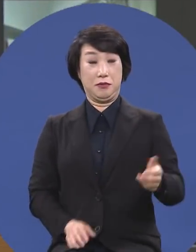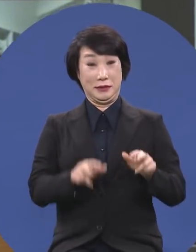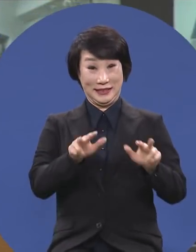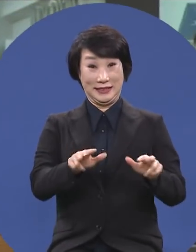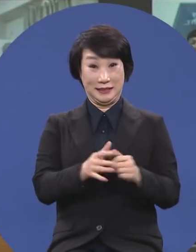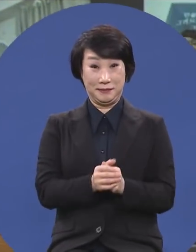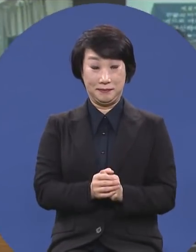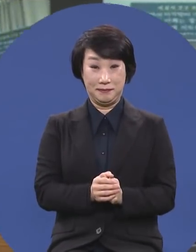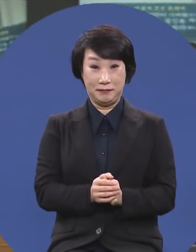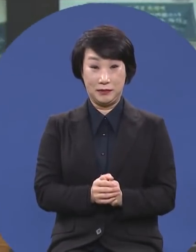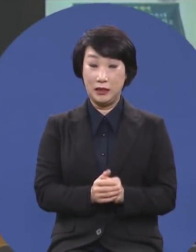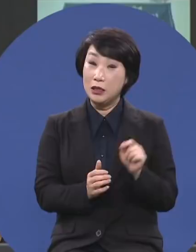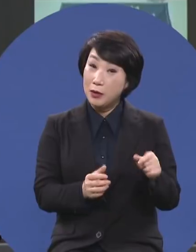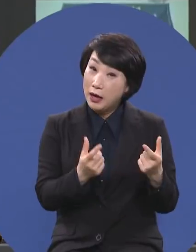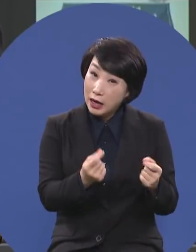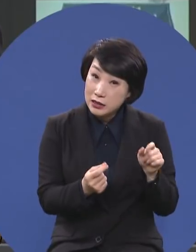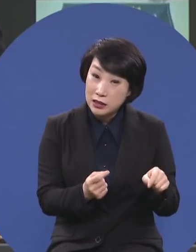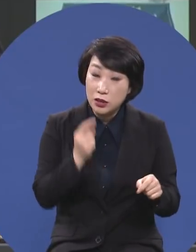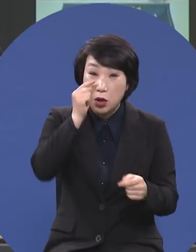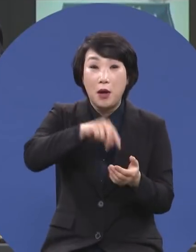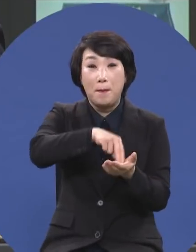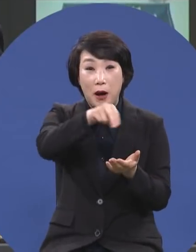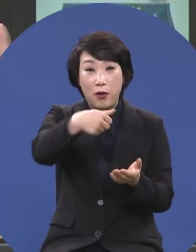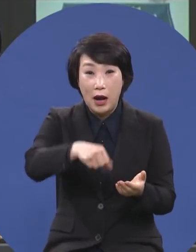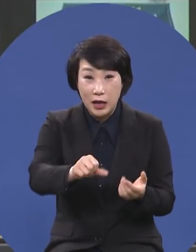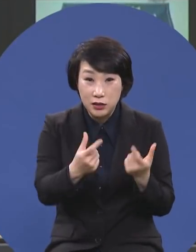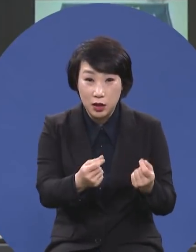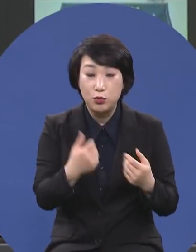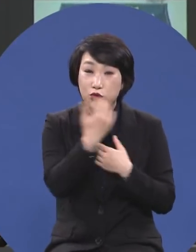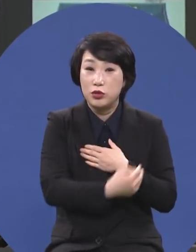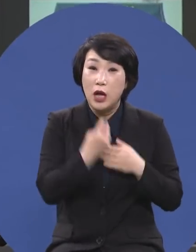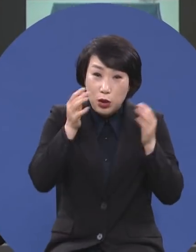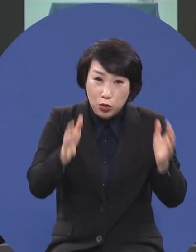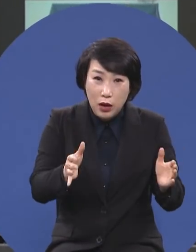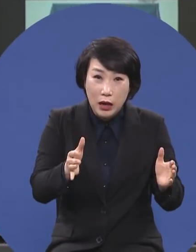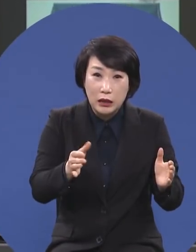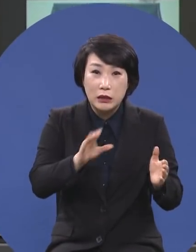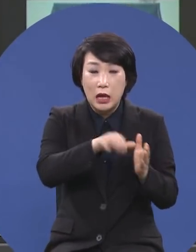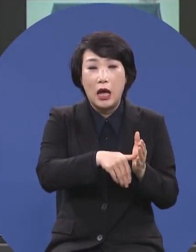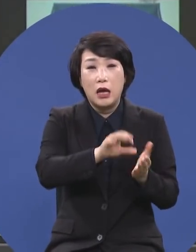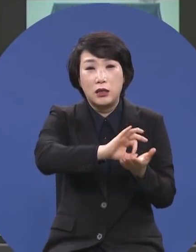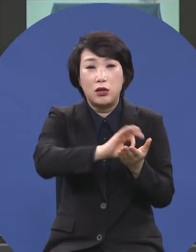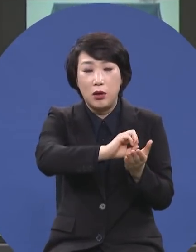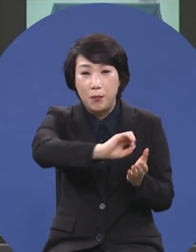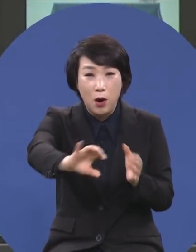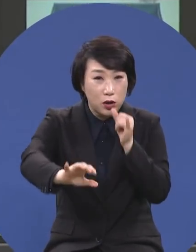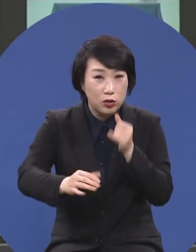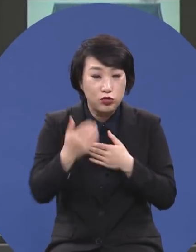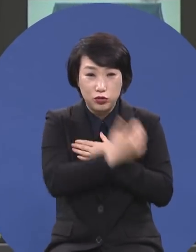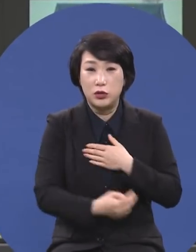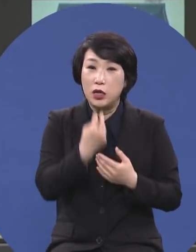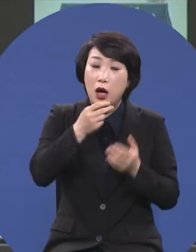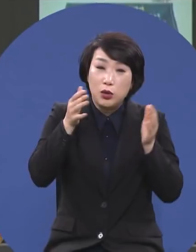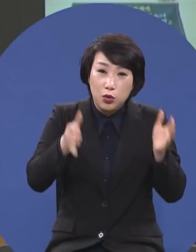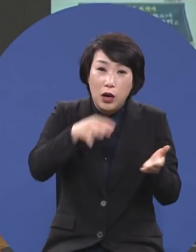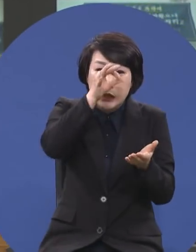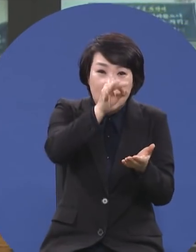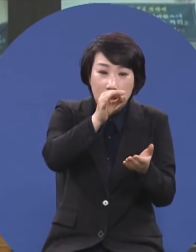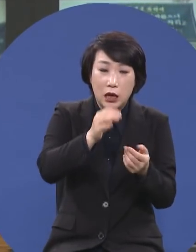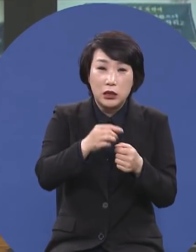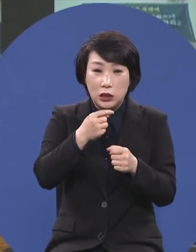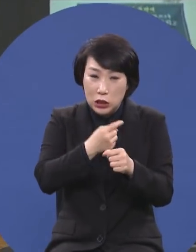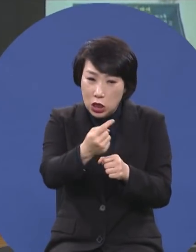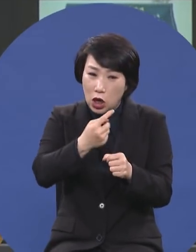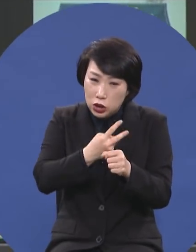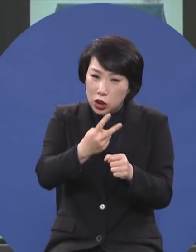지금 그만큼 탕자처럼 육신의 때를 낭비하고 육신이라는 재산을 1년,